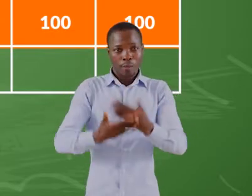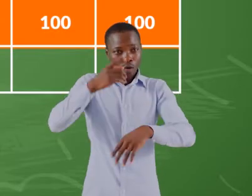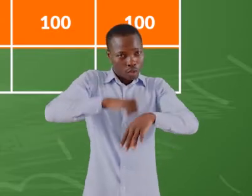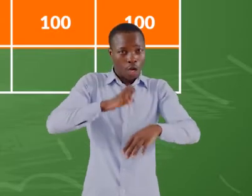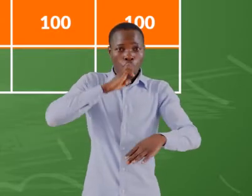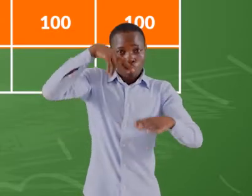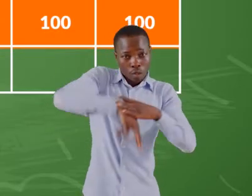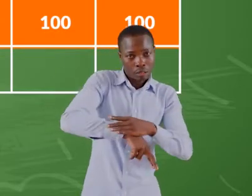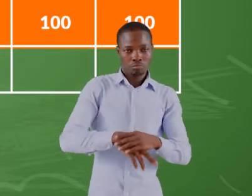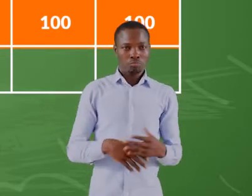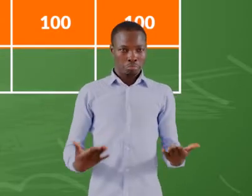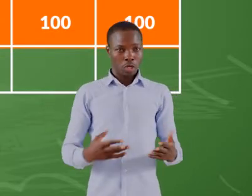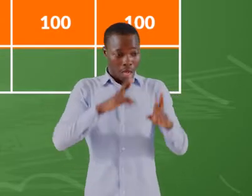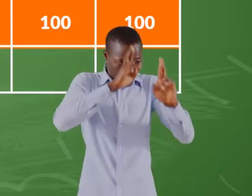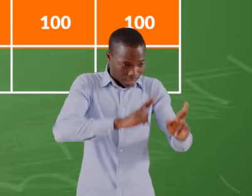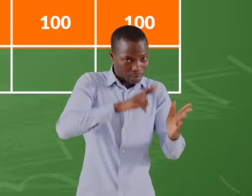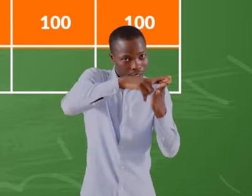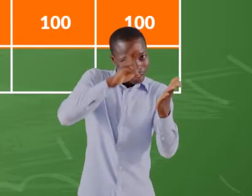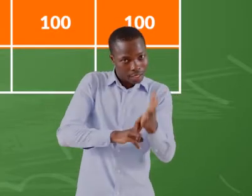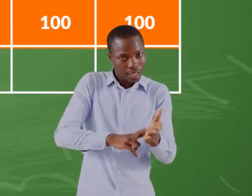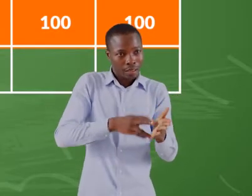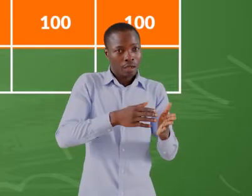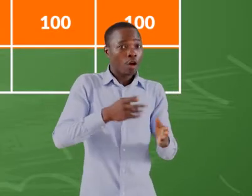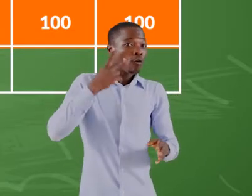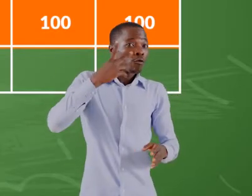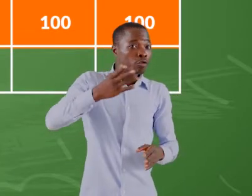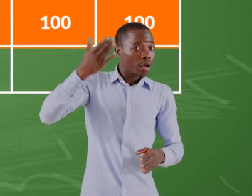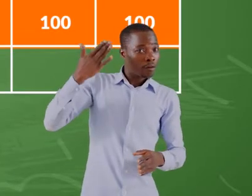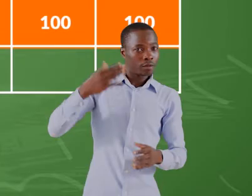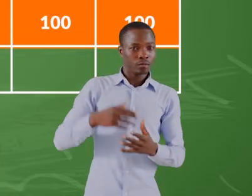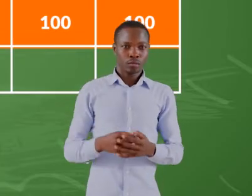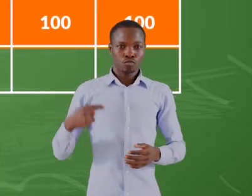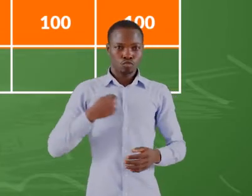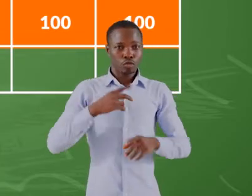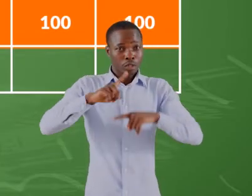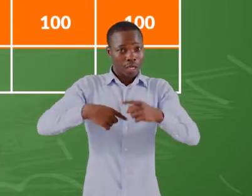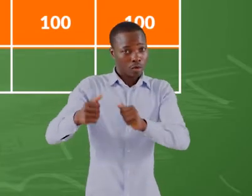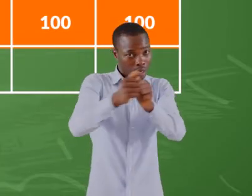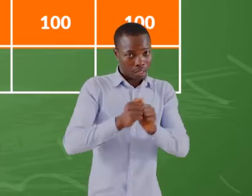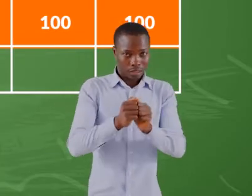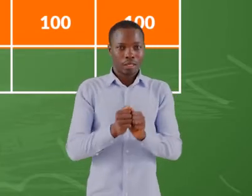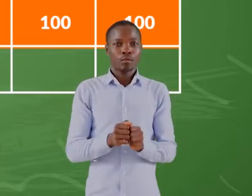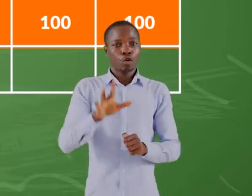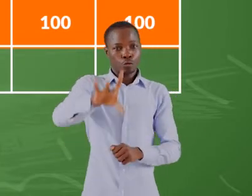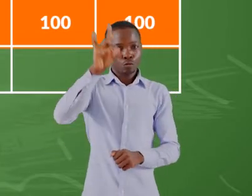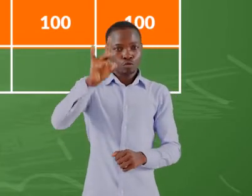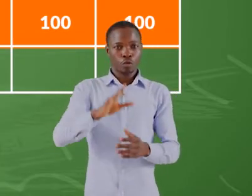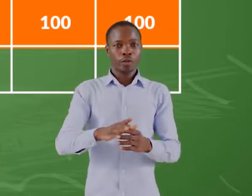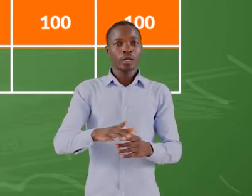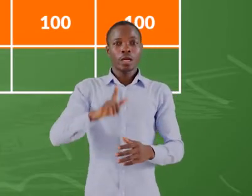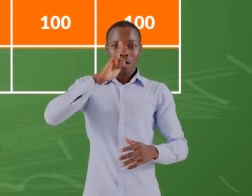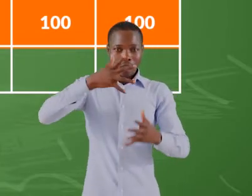l'eau. Alors, en se basant sur ce principe, nous allons ensemble trouver